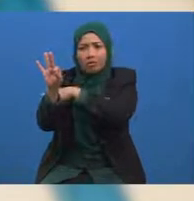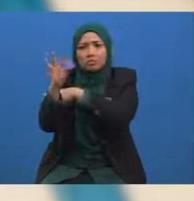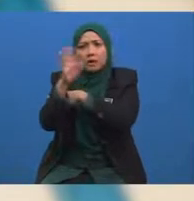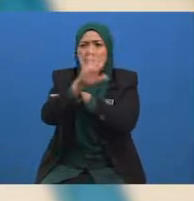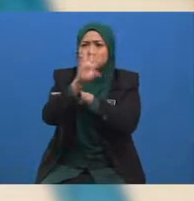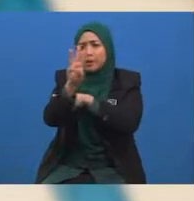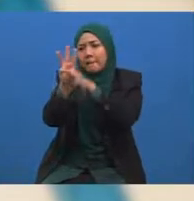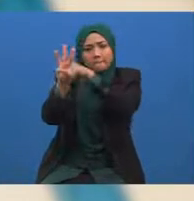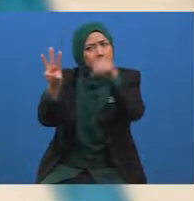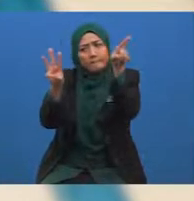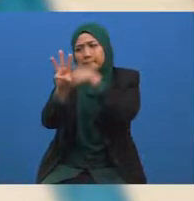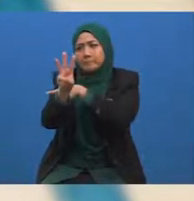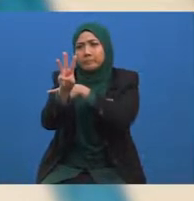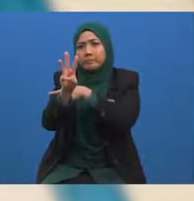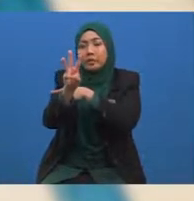56,